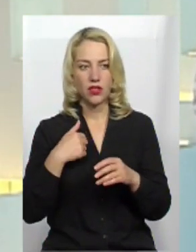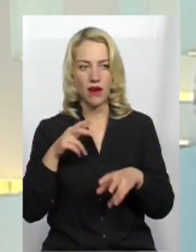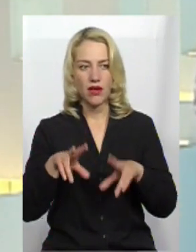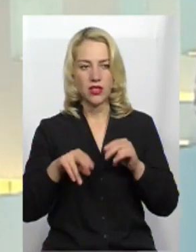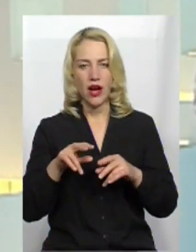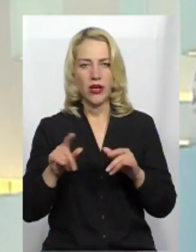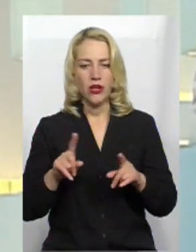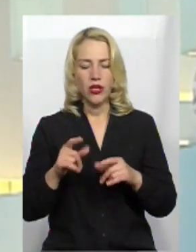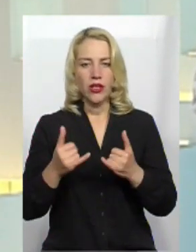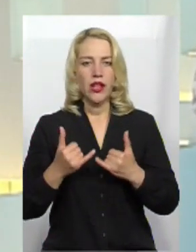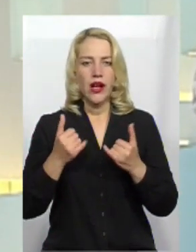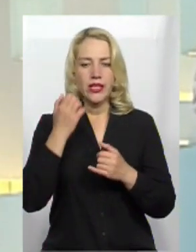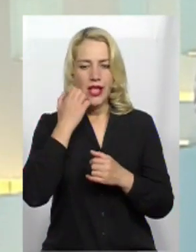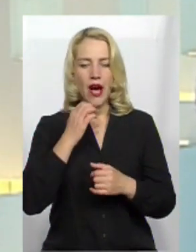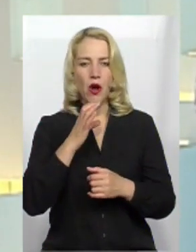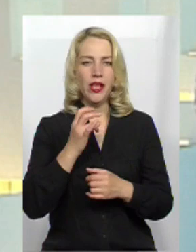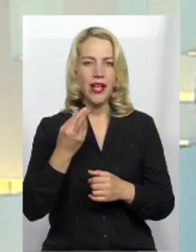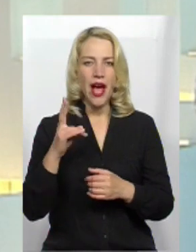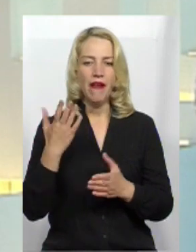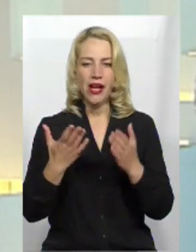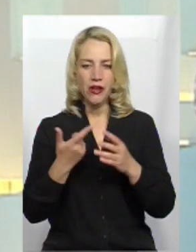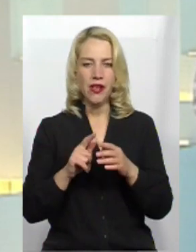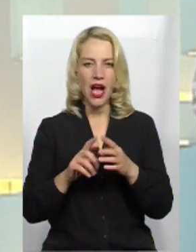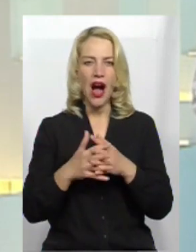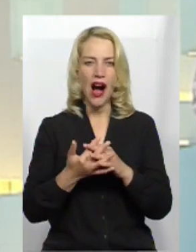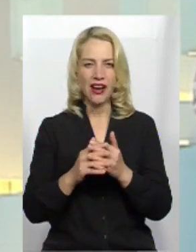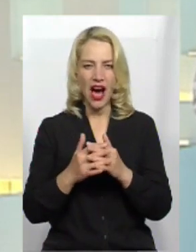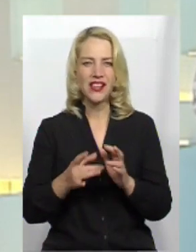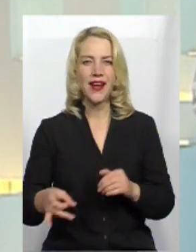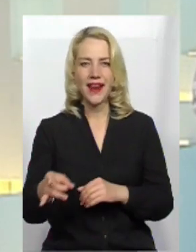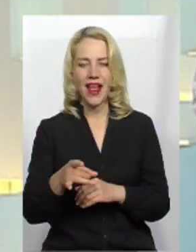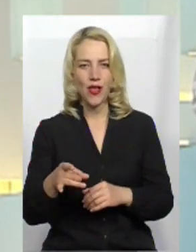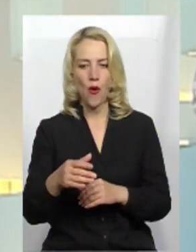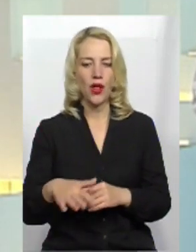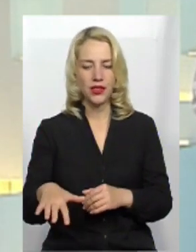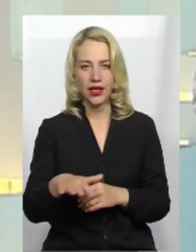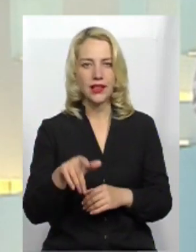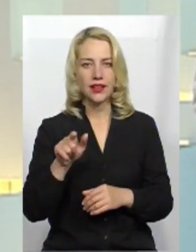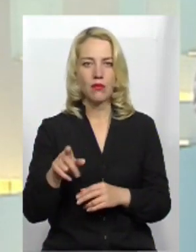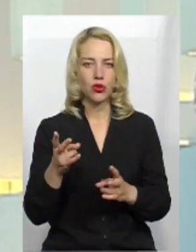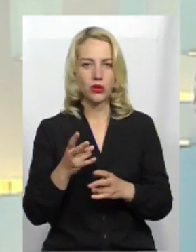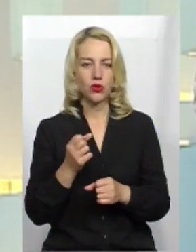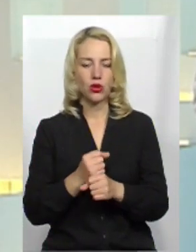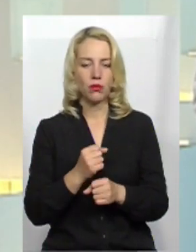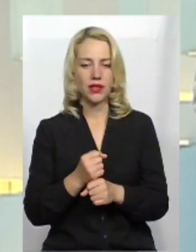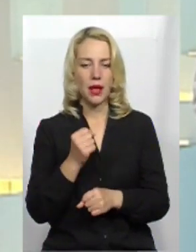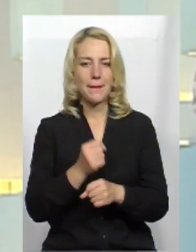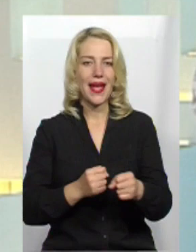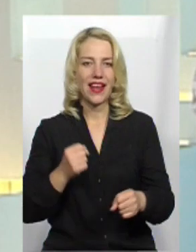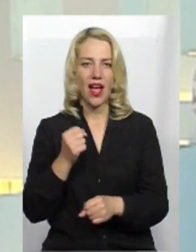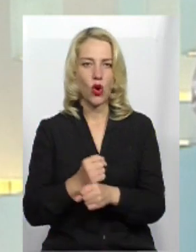рахую, що для Старої Синяви, якщо це є аграрний регіон, там потрібно робити